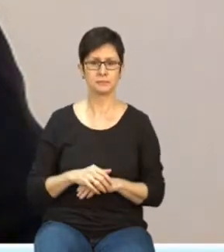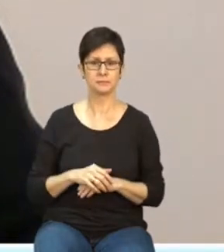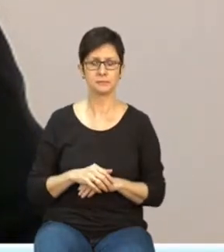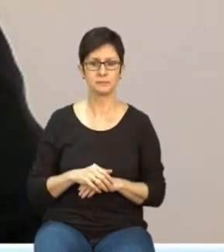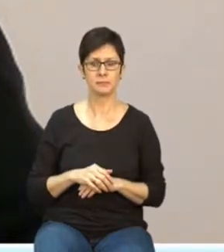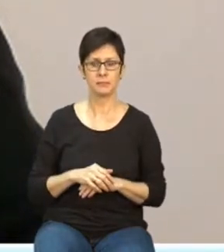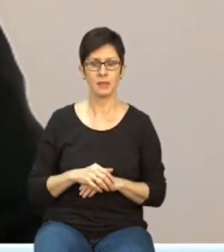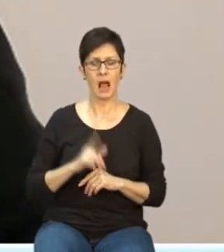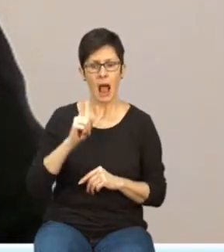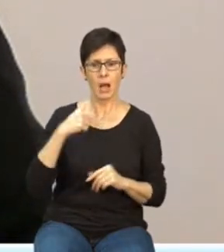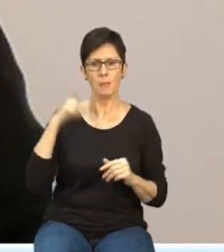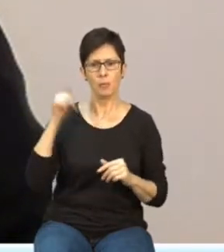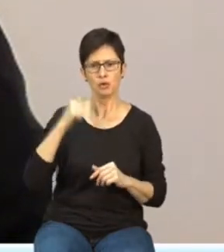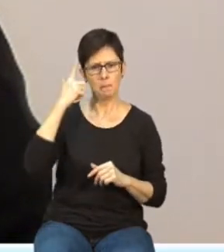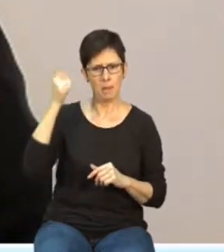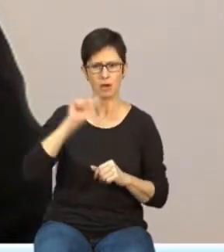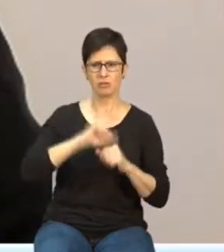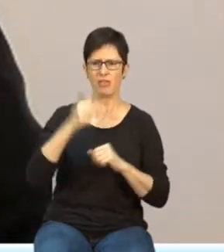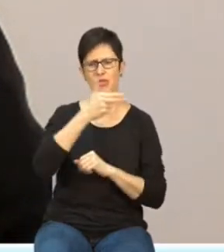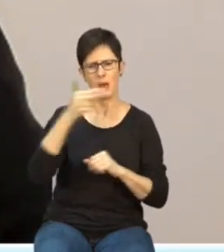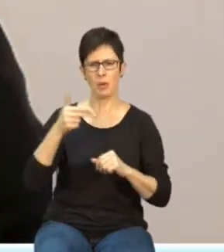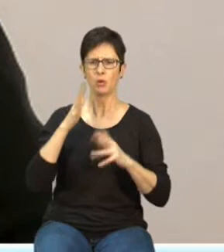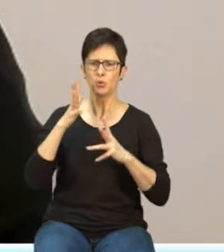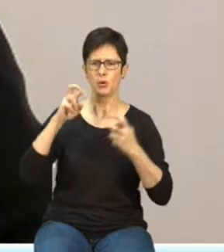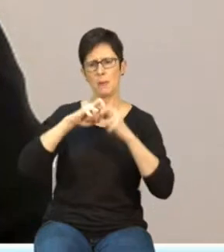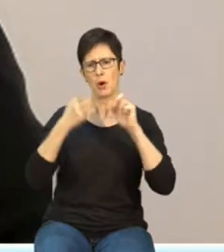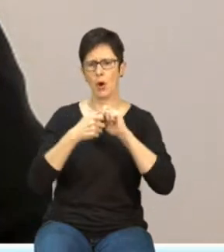natomiast pamiętajmy jest to temat bardzo złożony